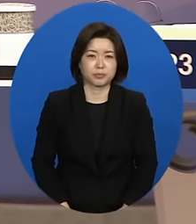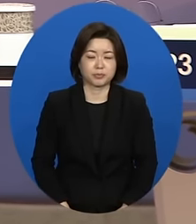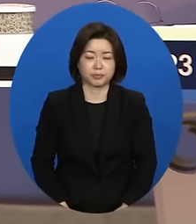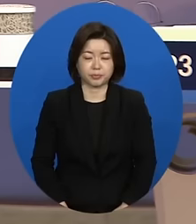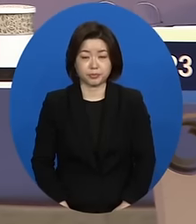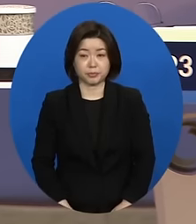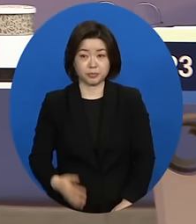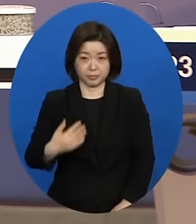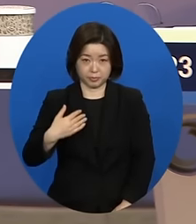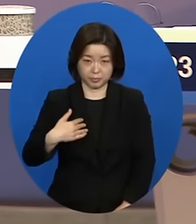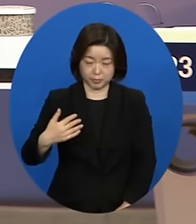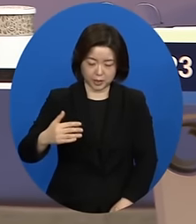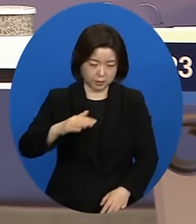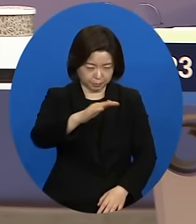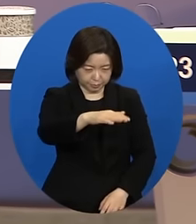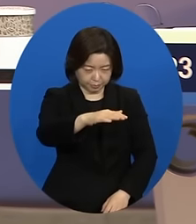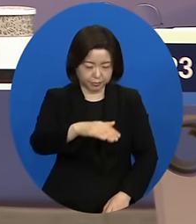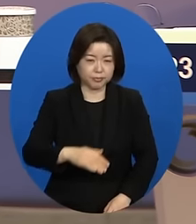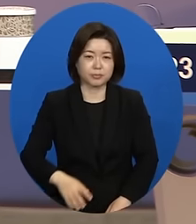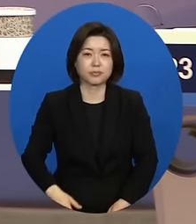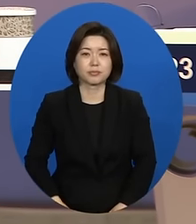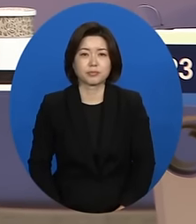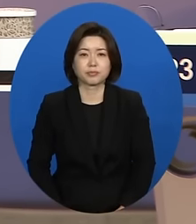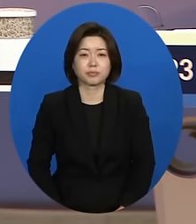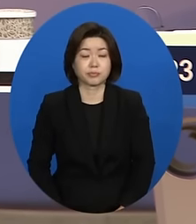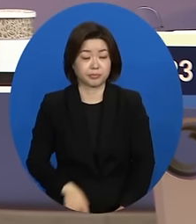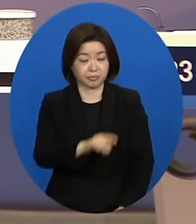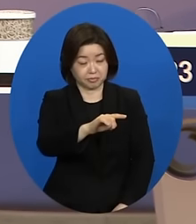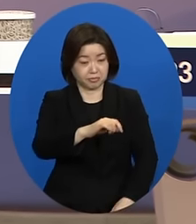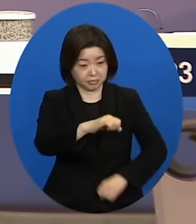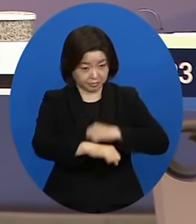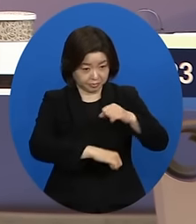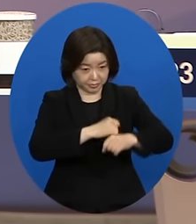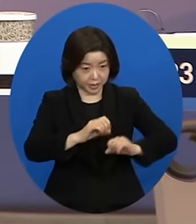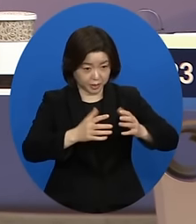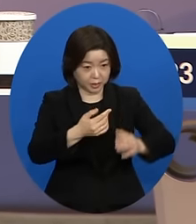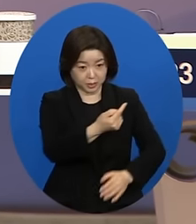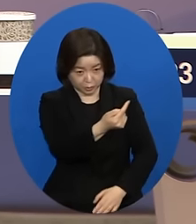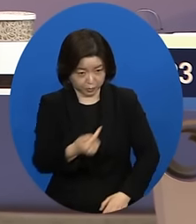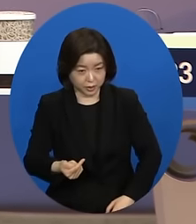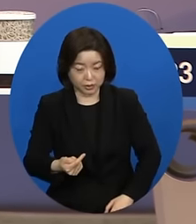여보게, 예, 자유의 나라에서 왔지? 예.